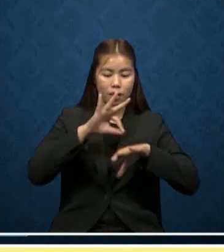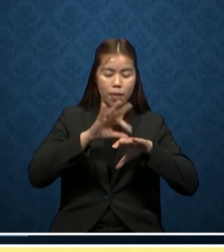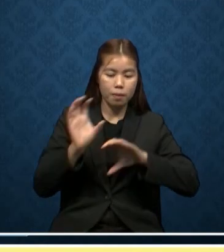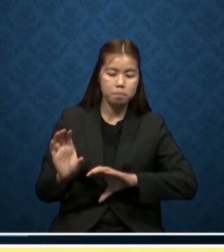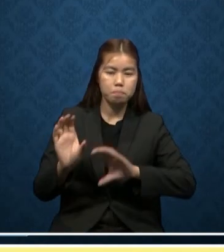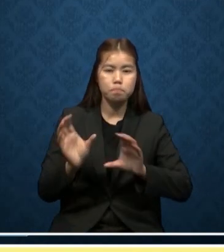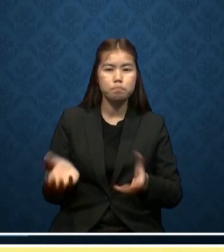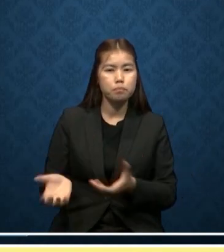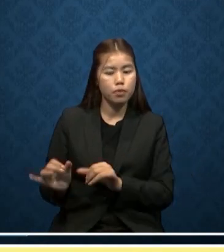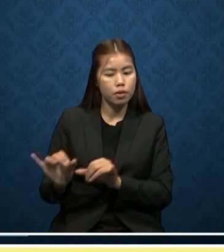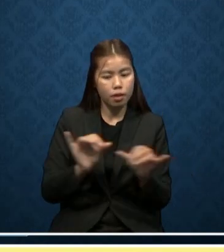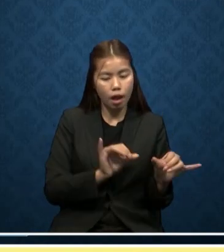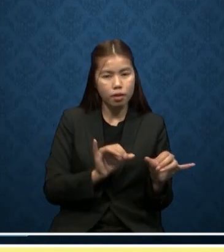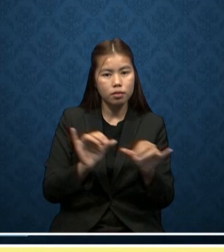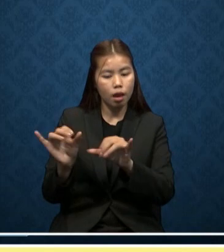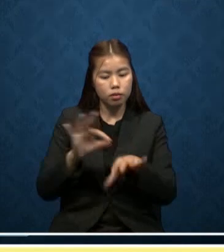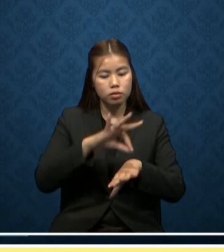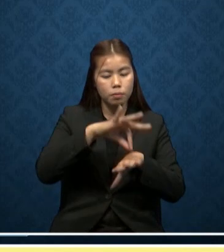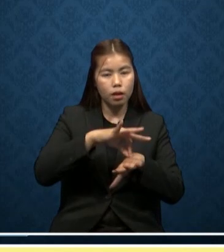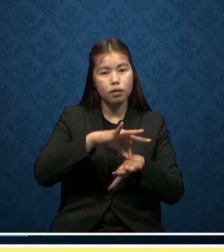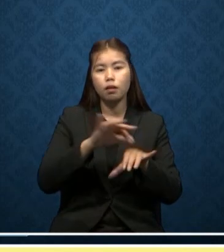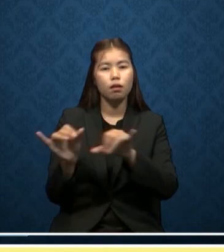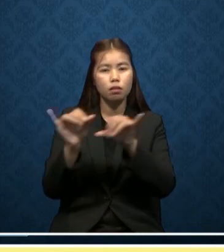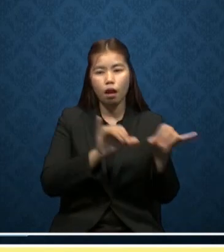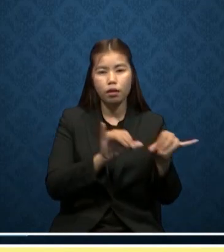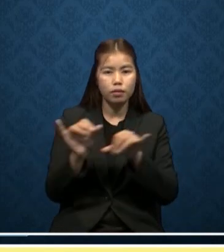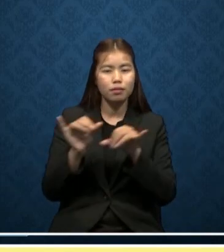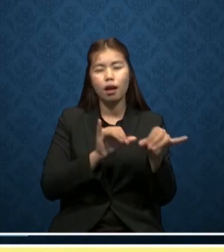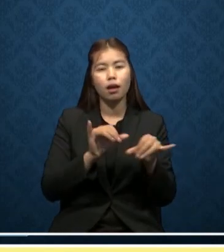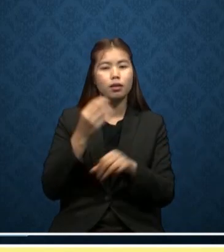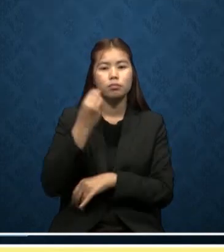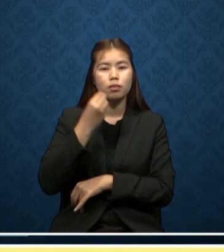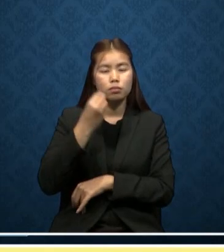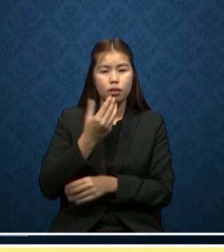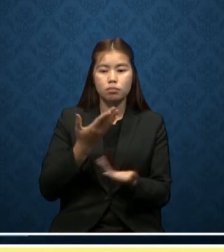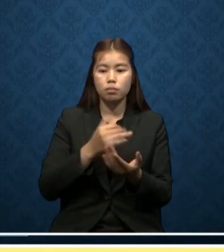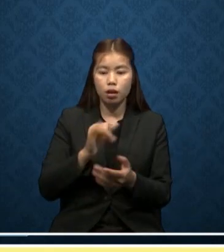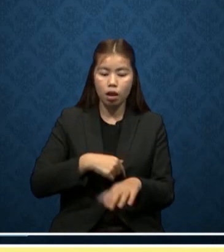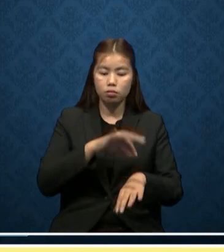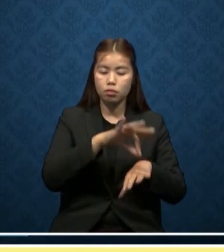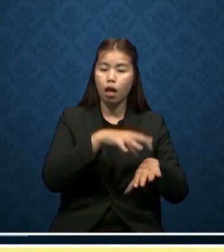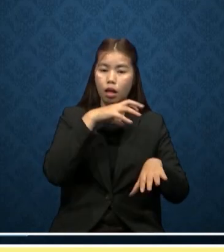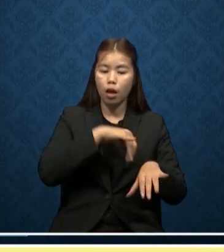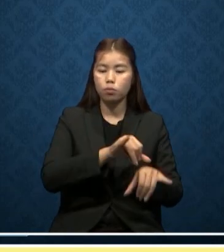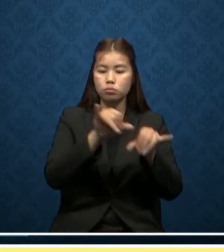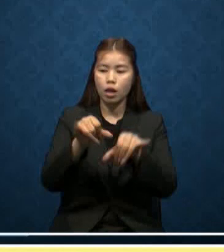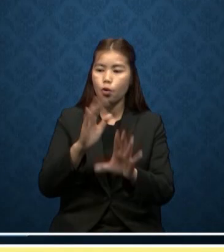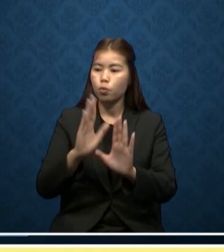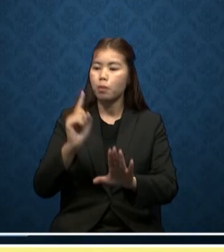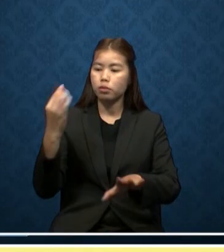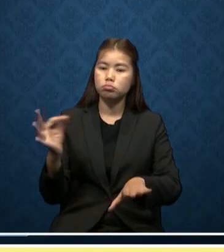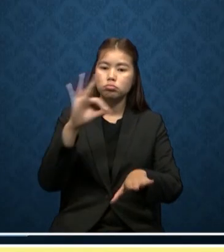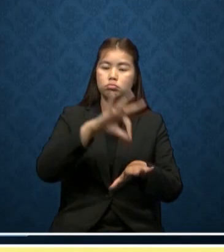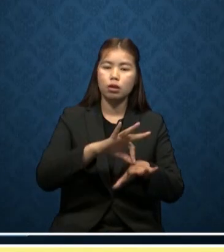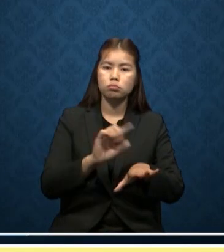ตลอดเวลาโยกย้ายตลอดมันก็ต้องมีคนใหม่มาแทนคนใหม่มาอาจจะไม่รู้เรื่องเพราะฉะนั้นก็เป็นหน้าที่ของรัฐบาล